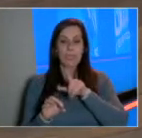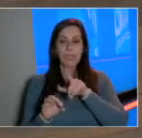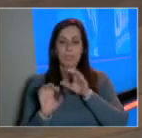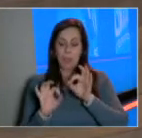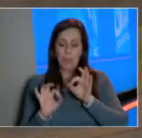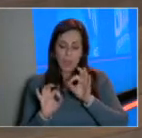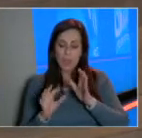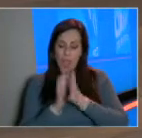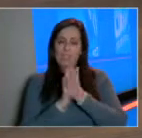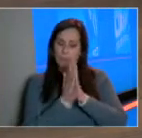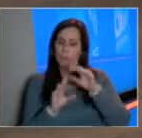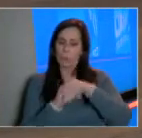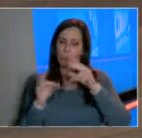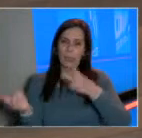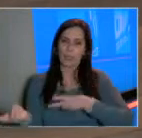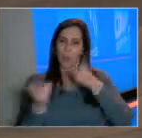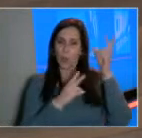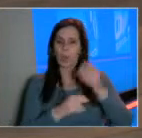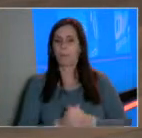לשון.